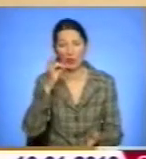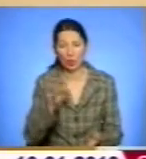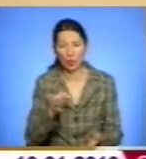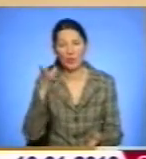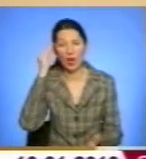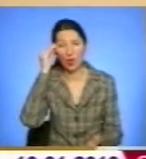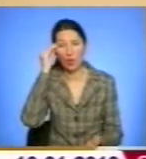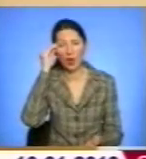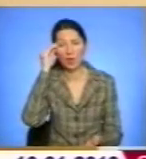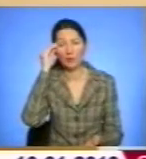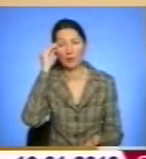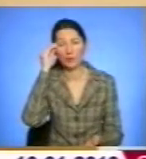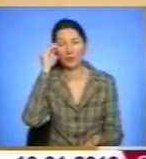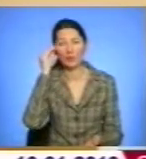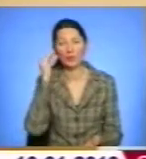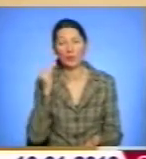врахуванням